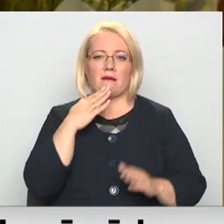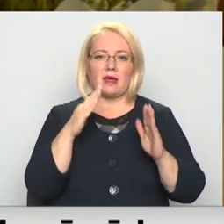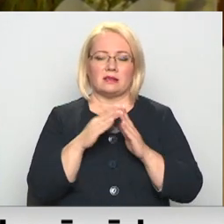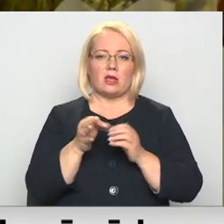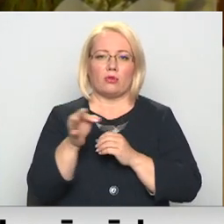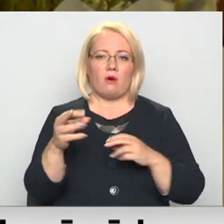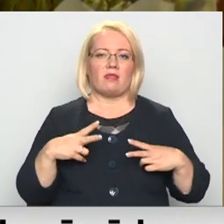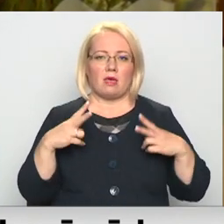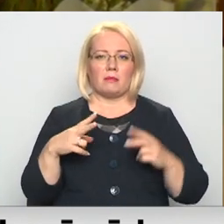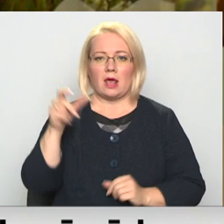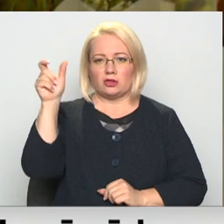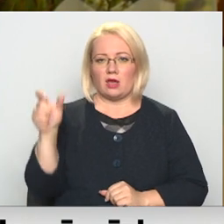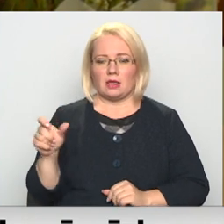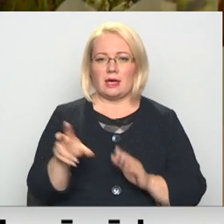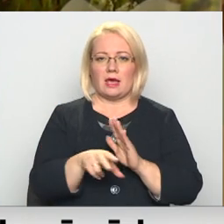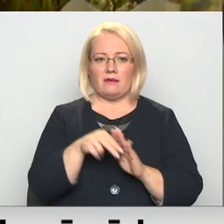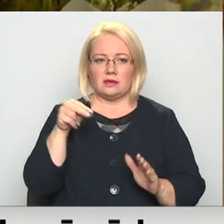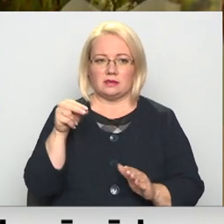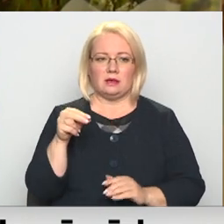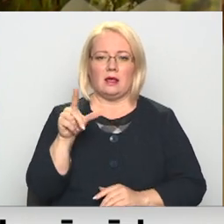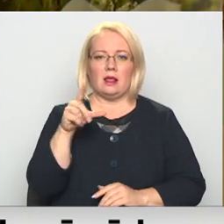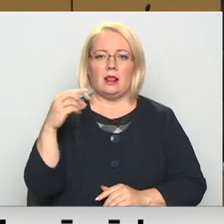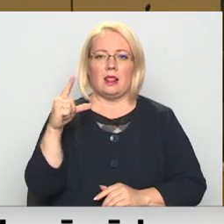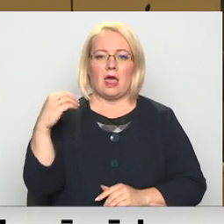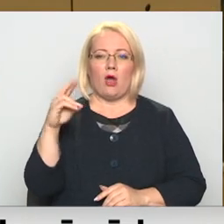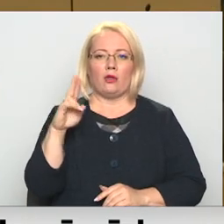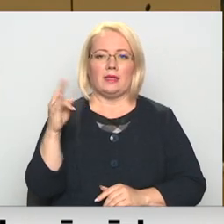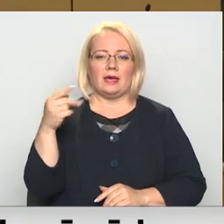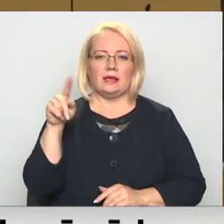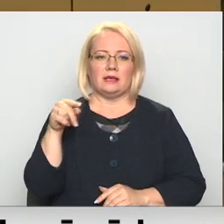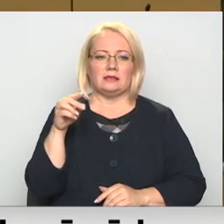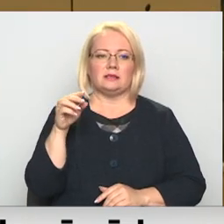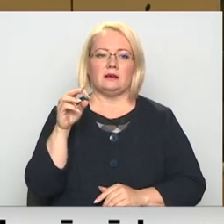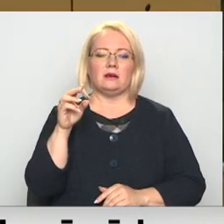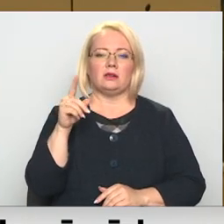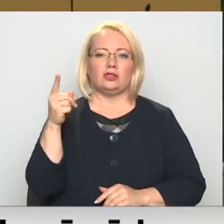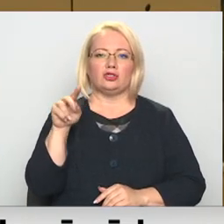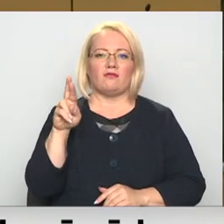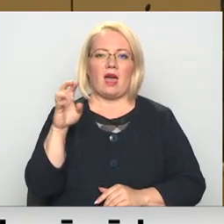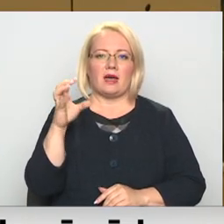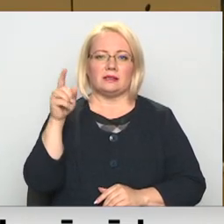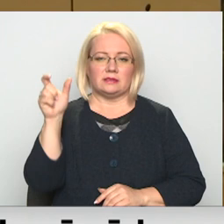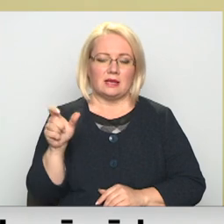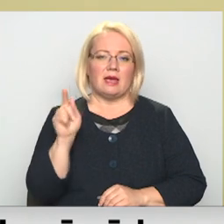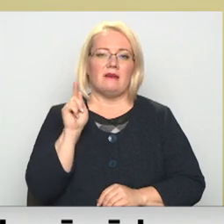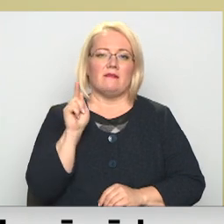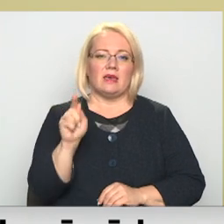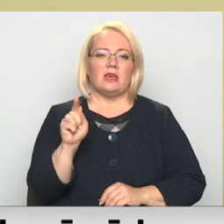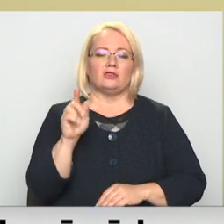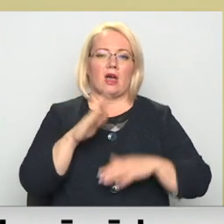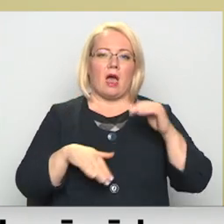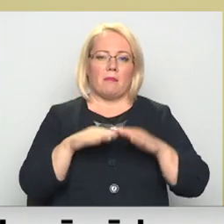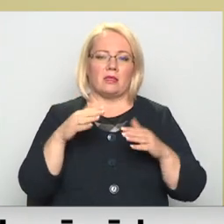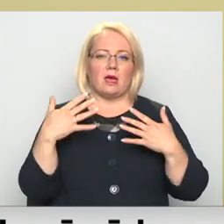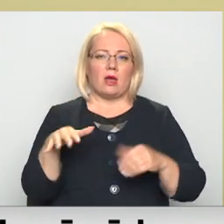domes priekšsēdētāju ievēlēts Monvīts Švarts. Monvīts Švarts Rēzeknes novada domes priekšsēdētāja krēslu ieņem